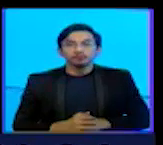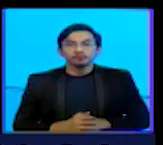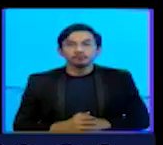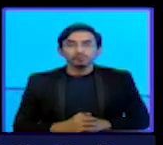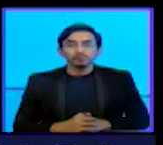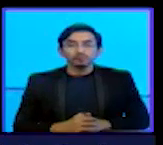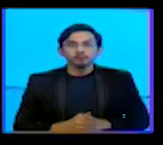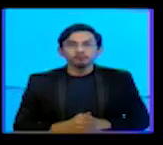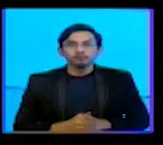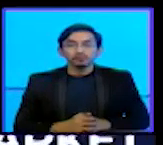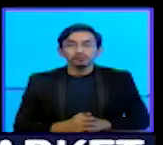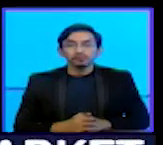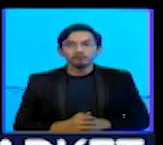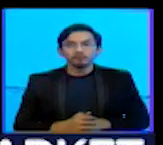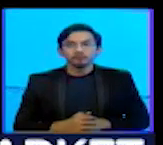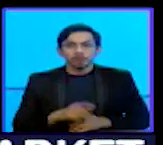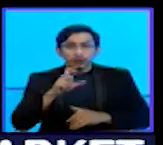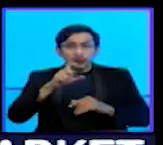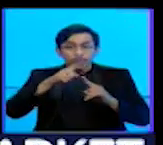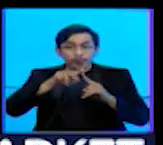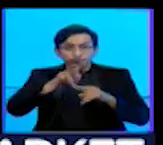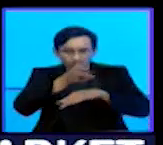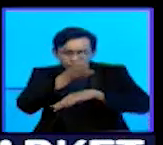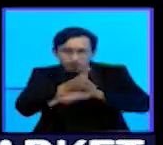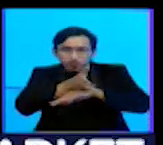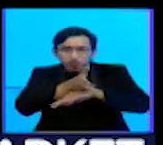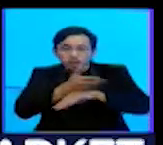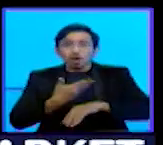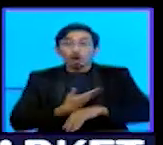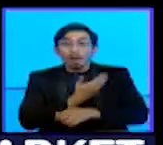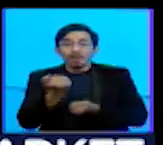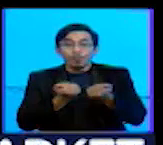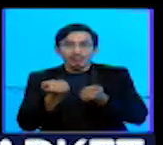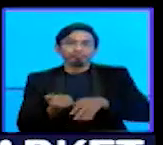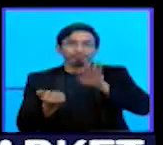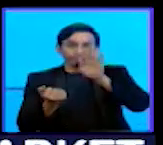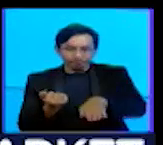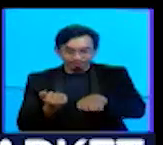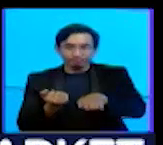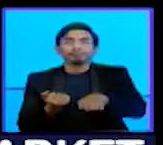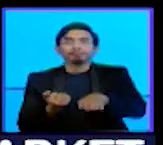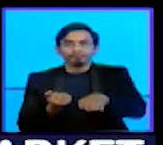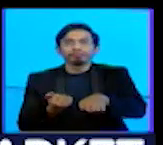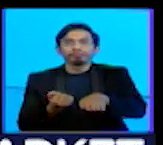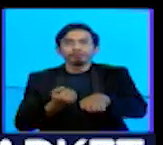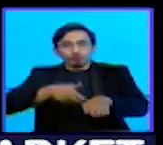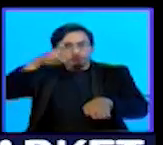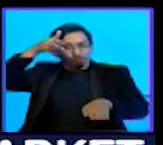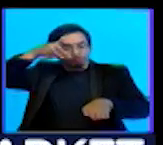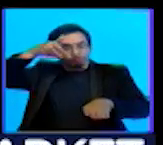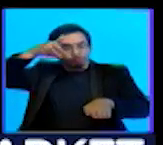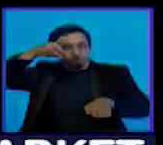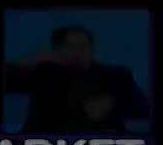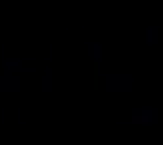Dari kamera CCTV, korban memarkir mobil di depan minimarket di Jalan Ahmad Yani Prabumulih, Sumatera Selatan. Tak lama kemudian, seorang